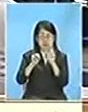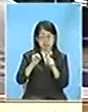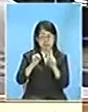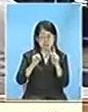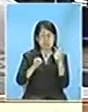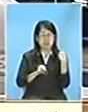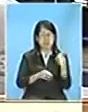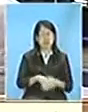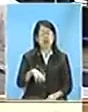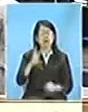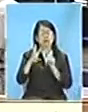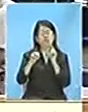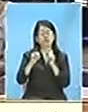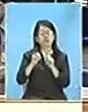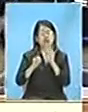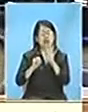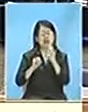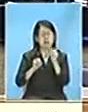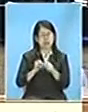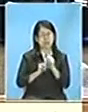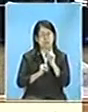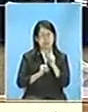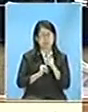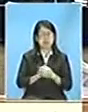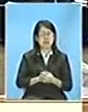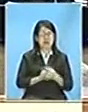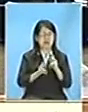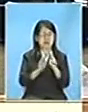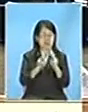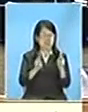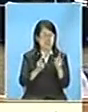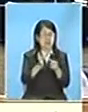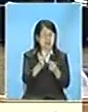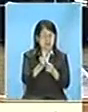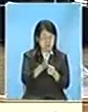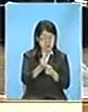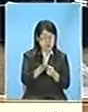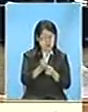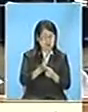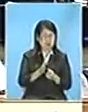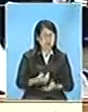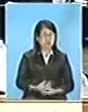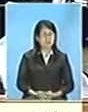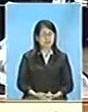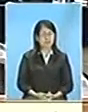มาตรา5ทับ1มีกรรมาธิการสงวนความเห็น